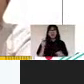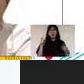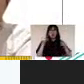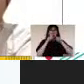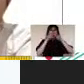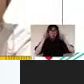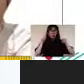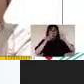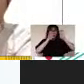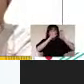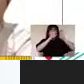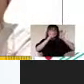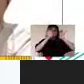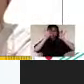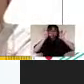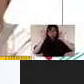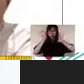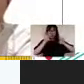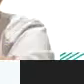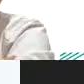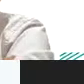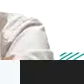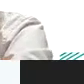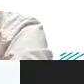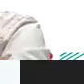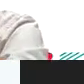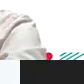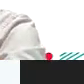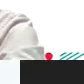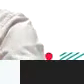ya, bahwa memang di Indonesia ini